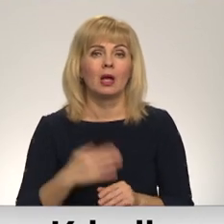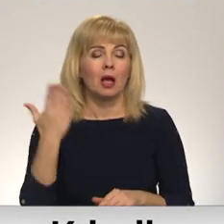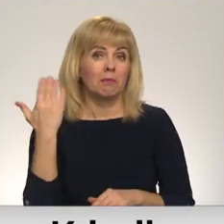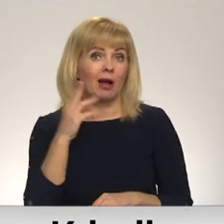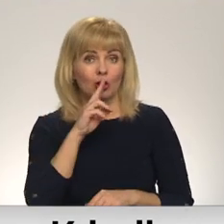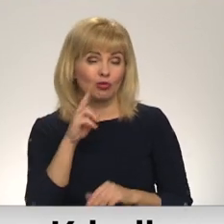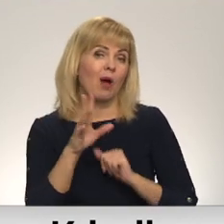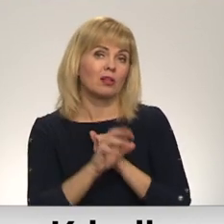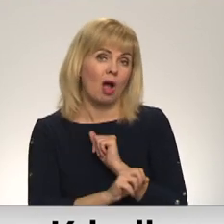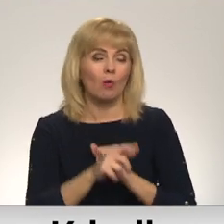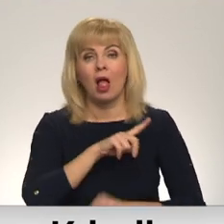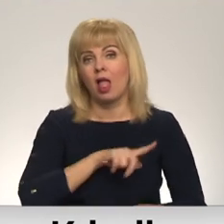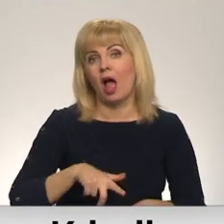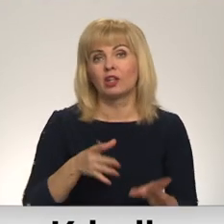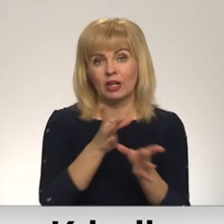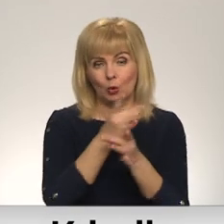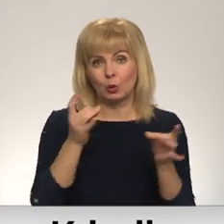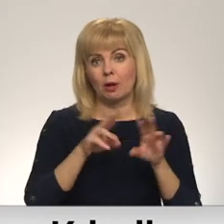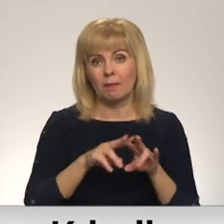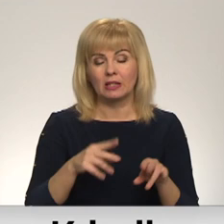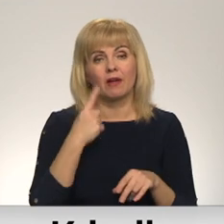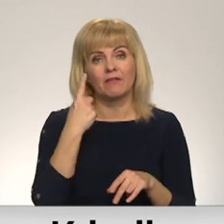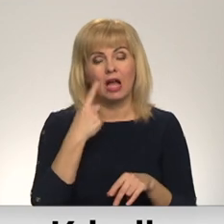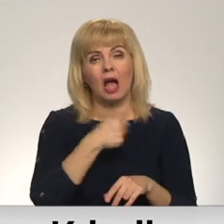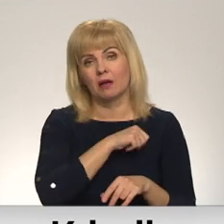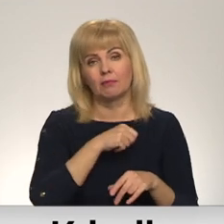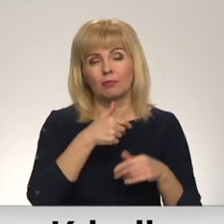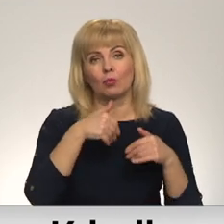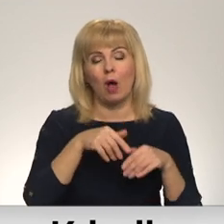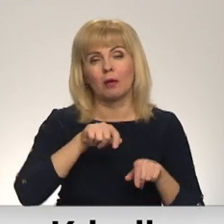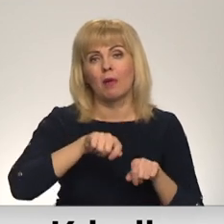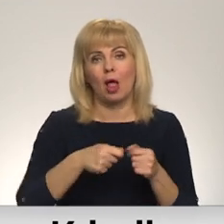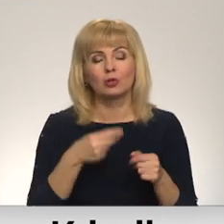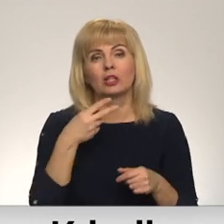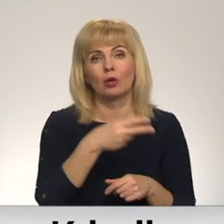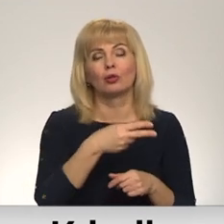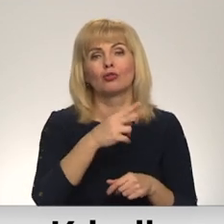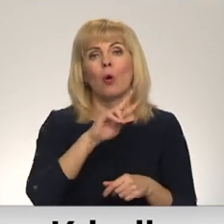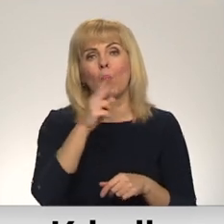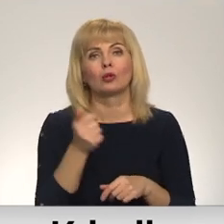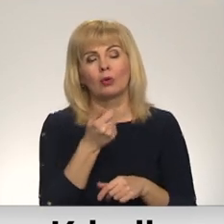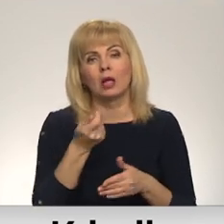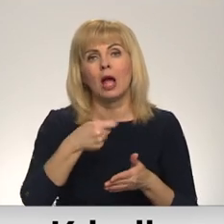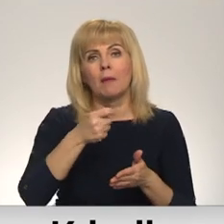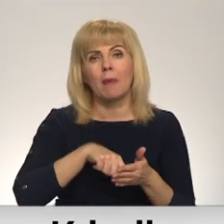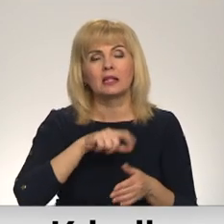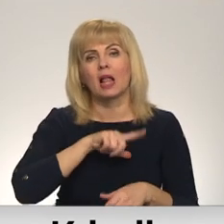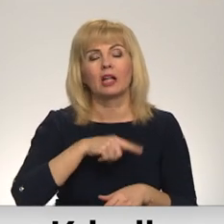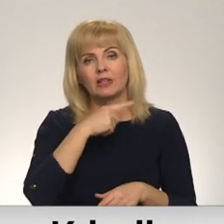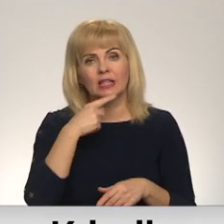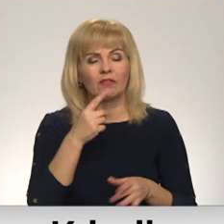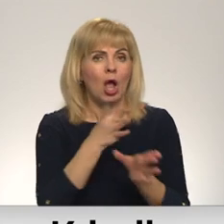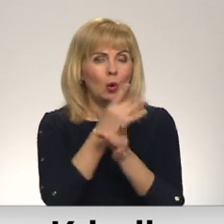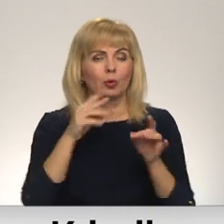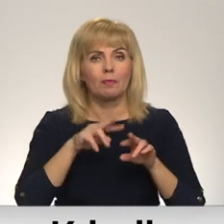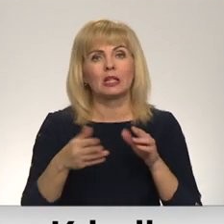Pagājušās nedēļas nogalē Latvijas kultūras ministrs vienpusēji nolēma lauzt 2002. Gadā parakstīto Latvijas un Krievijas kultūras